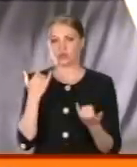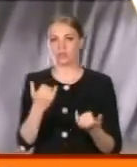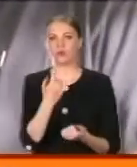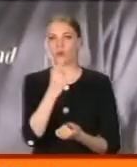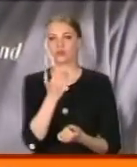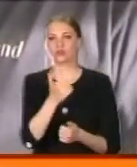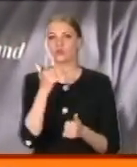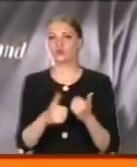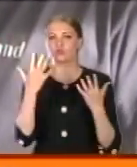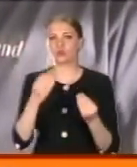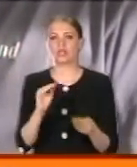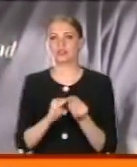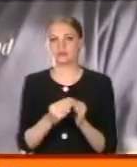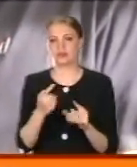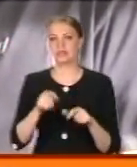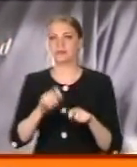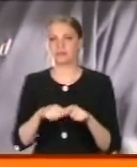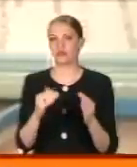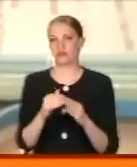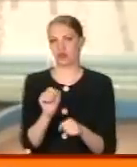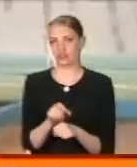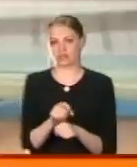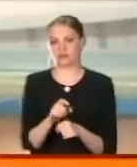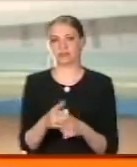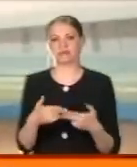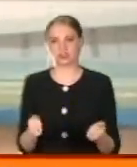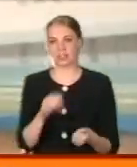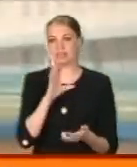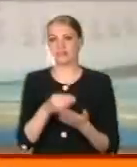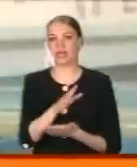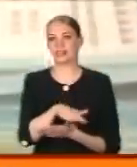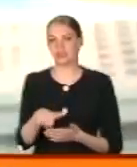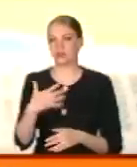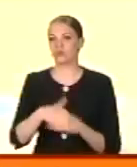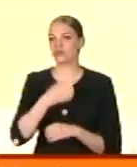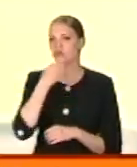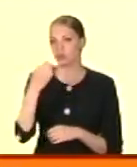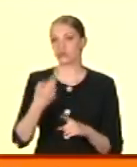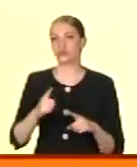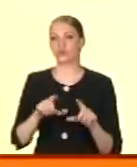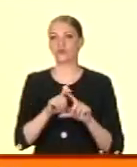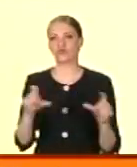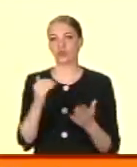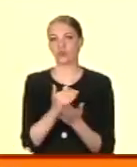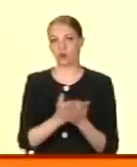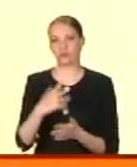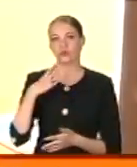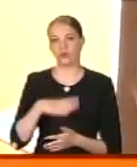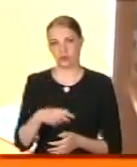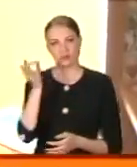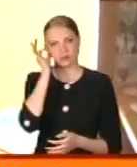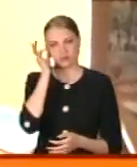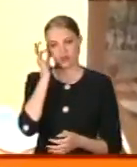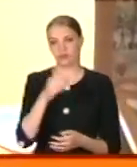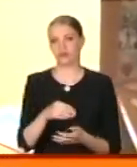один з його щоденних клопотів – перевірка домашніх завдань. Зізнається, власні діти вже дорослі, отже шкільну програму довелося